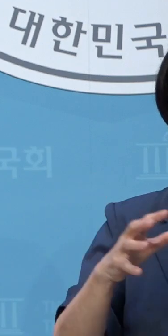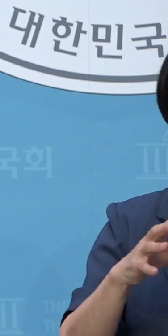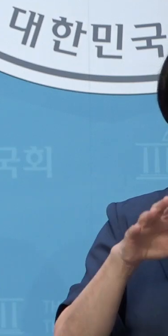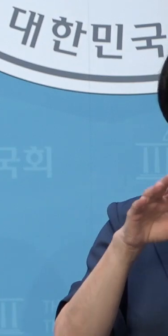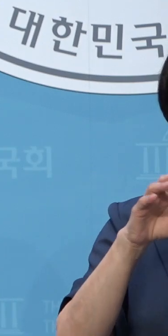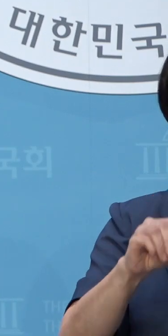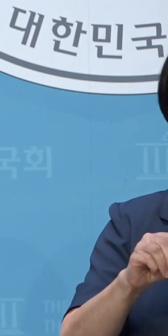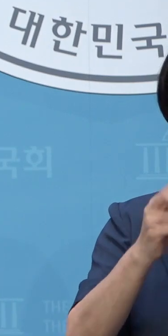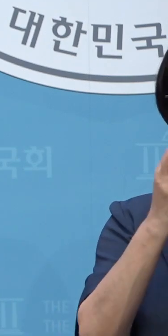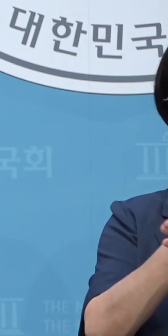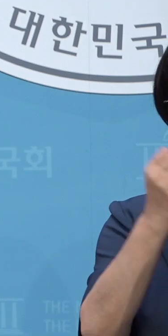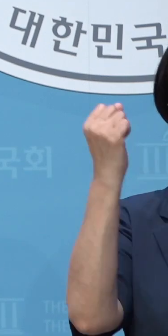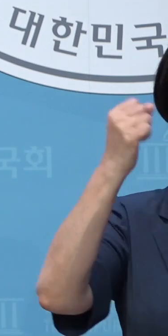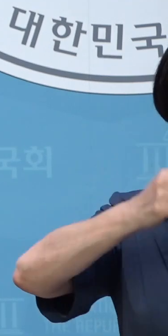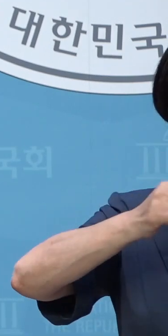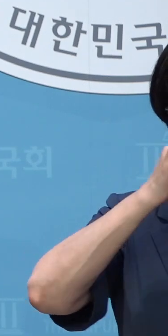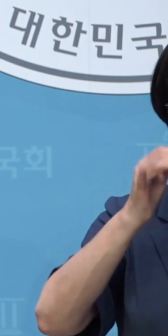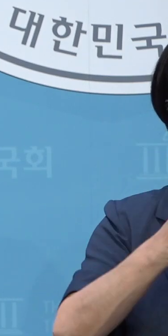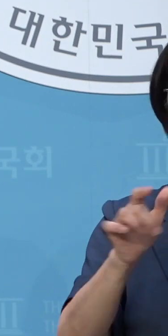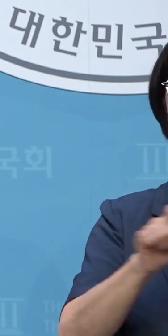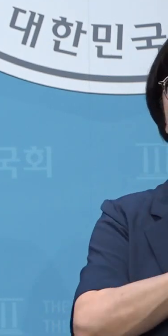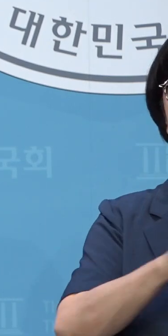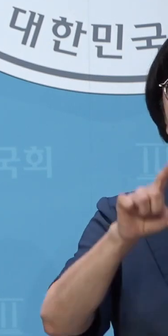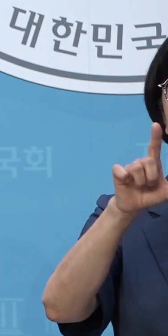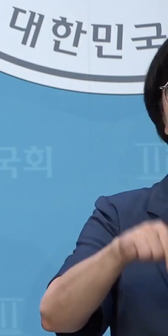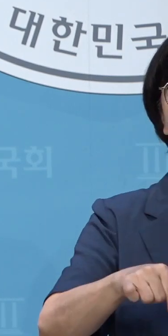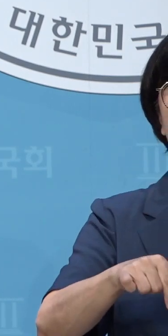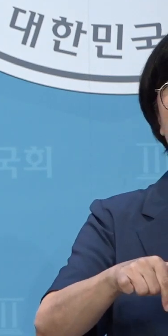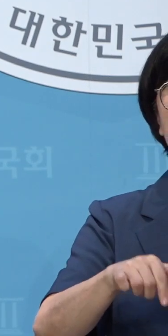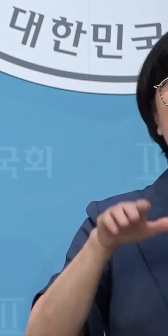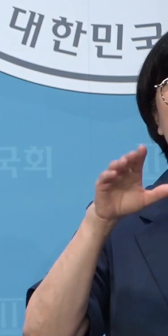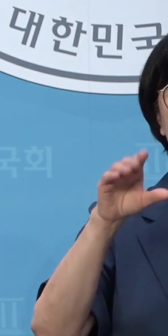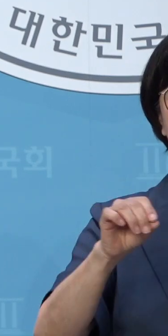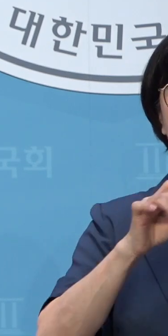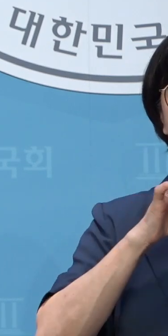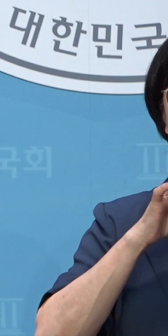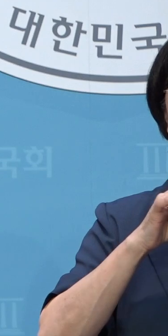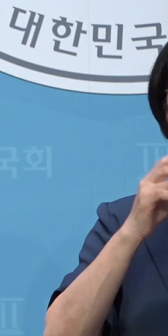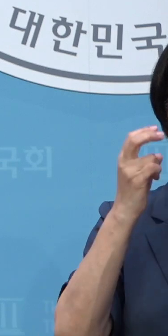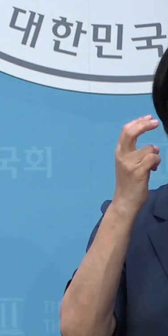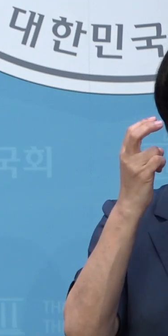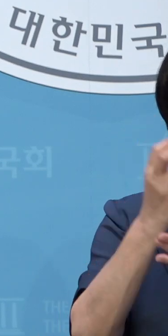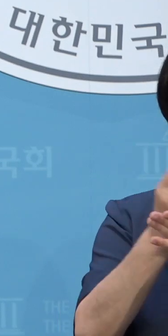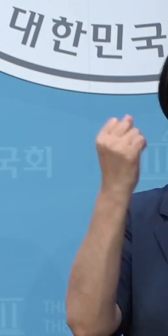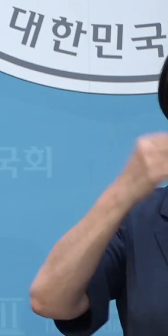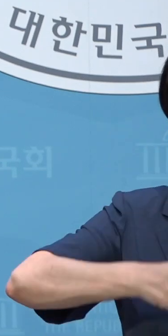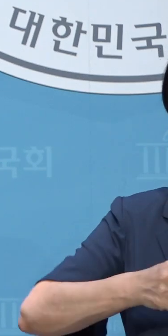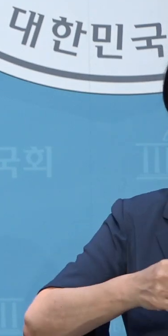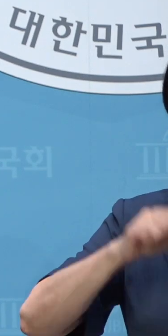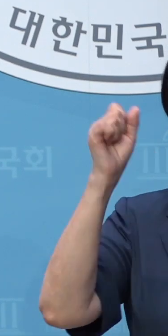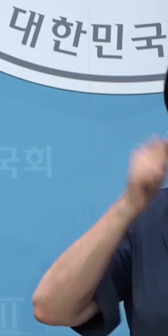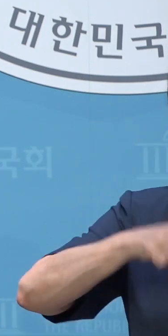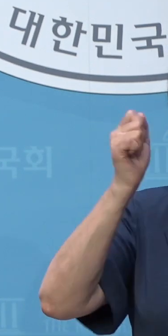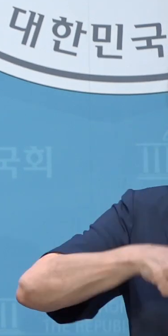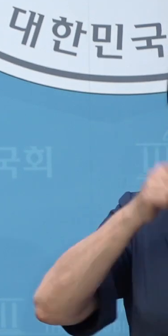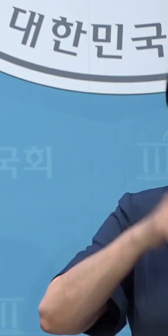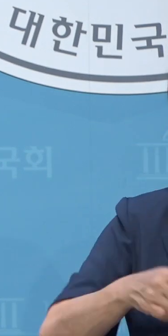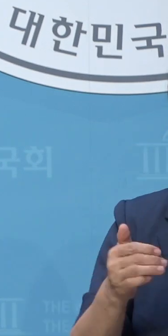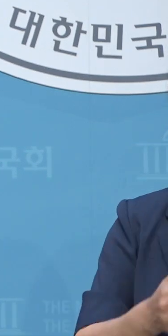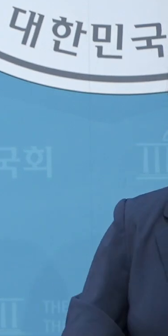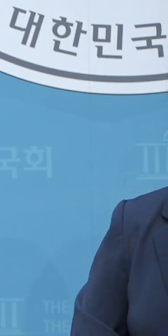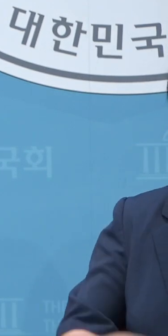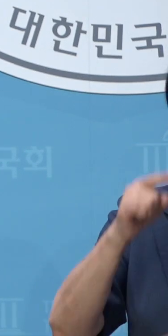위원 판결을 하면서 특정 시간대를 금지하는 것은 위헌 소지가 크다고 판결했습니다